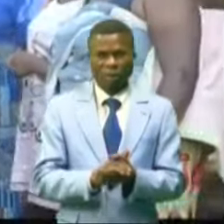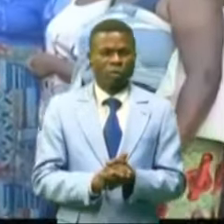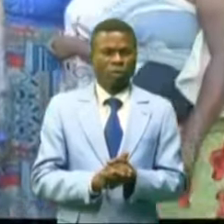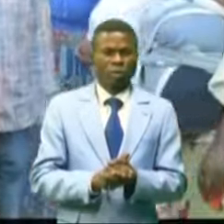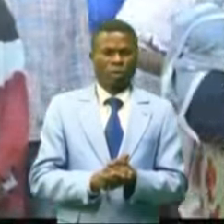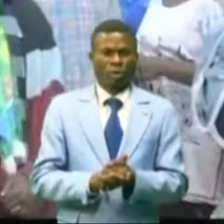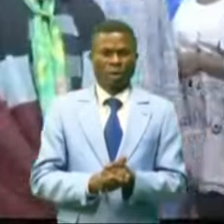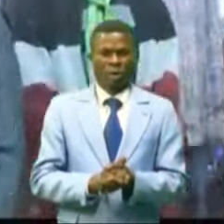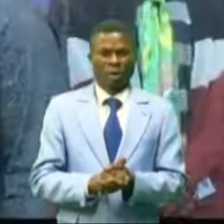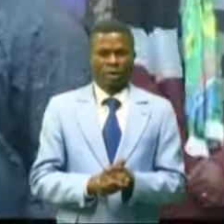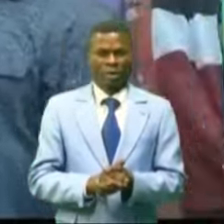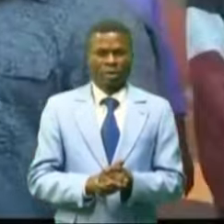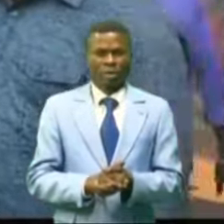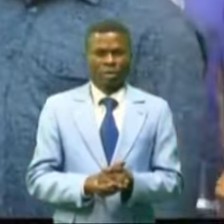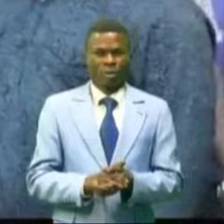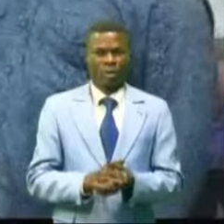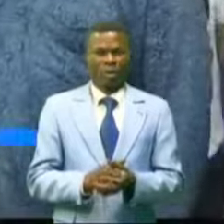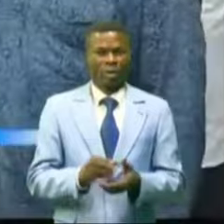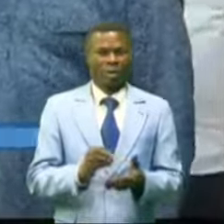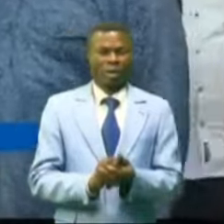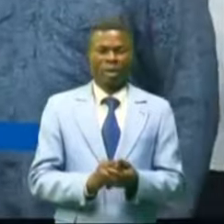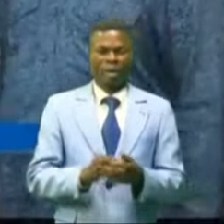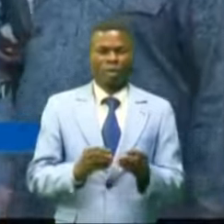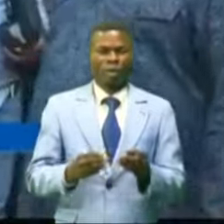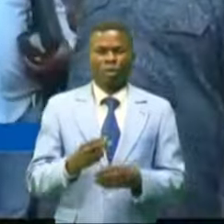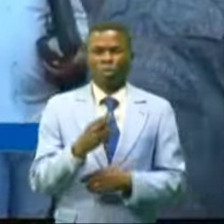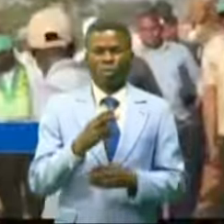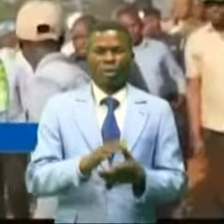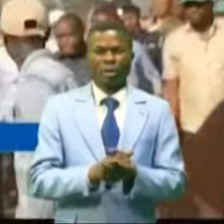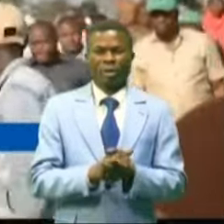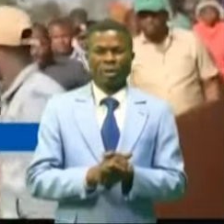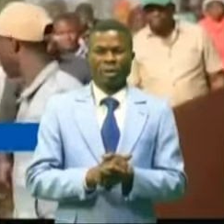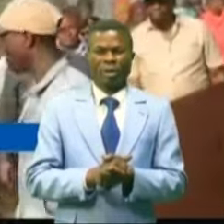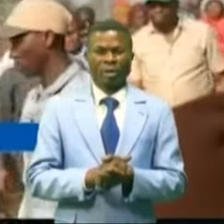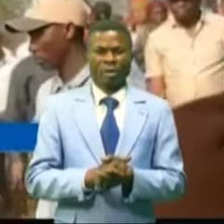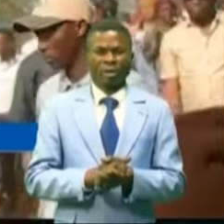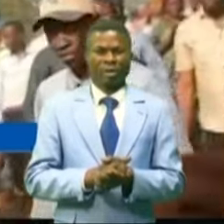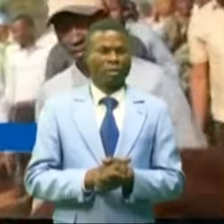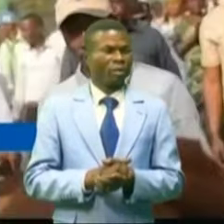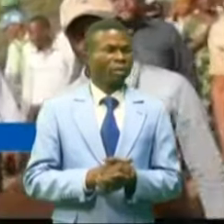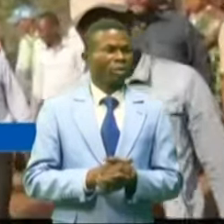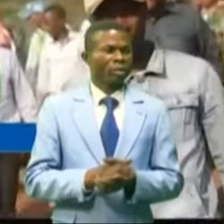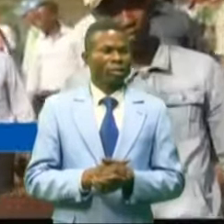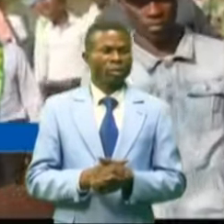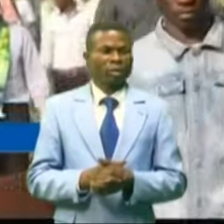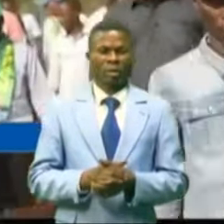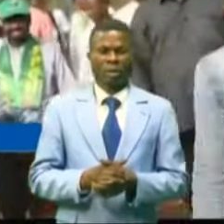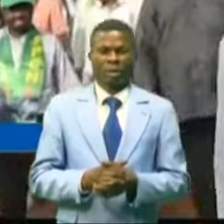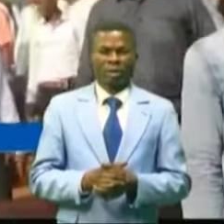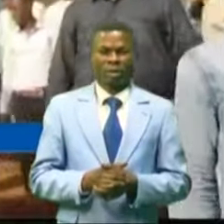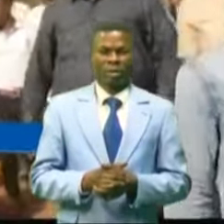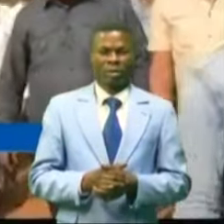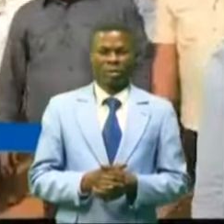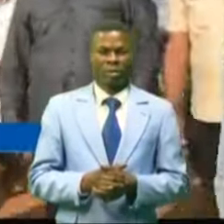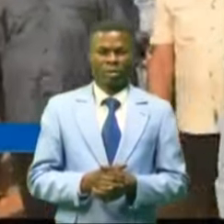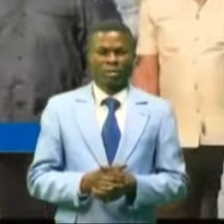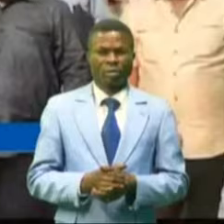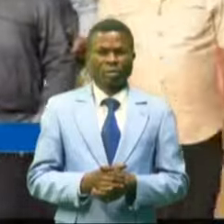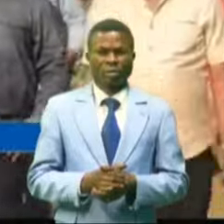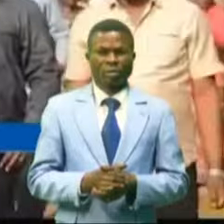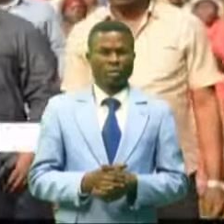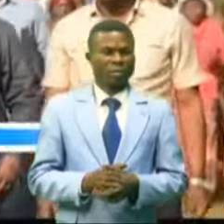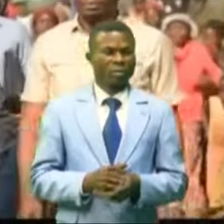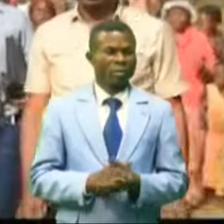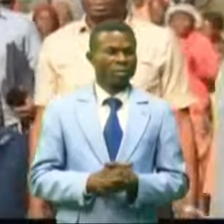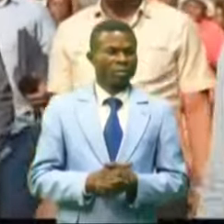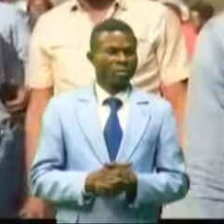Fonds pour un Congo nouveau, véritable porte-voix de cette population, Claude Nyamugabo reste engagé dans la réponse aux problèmes de